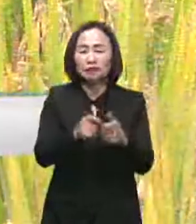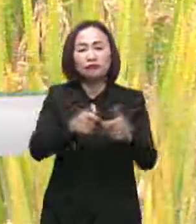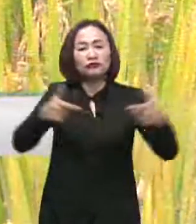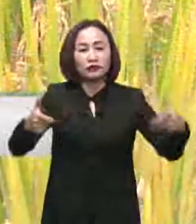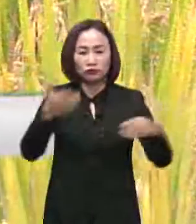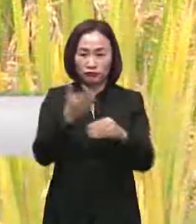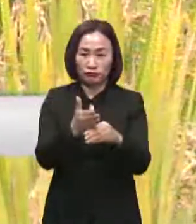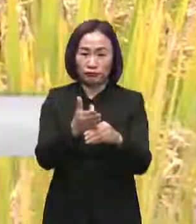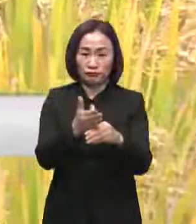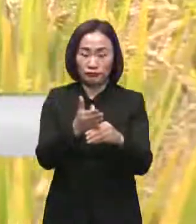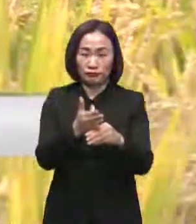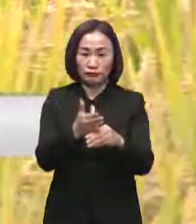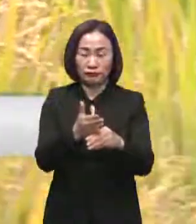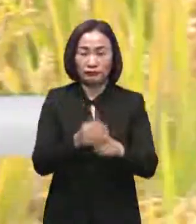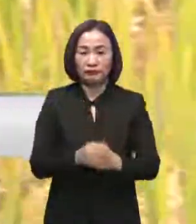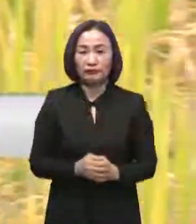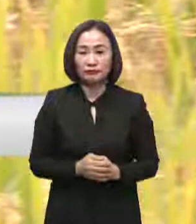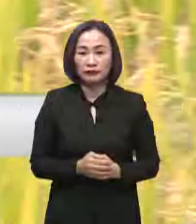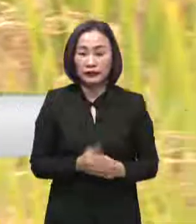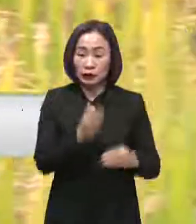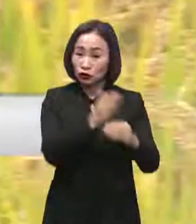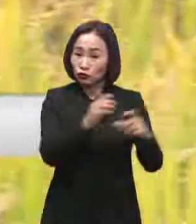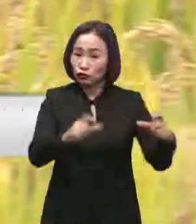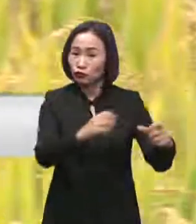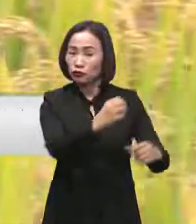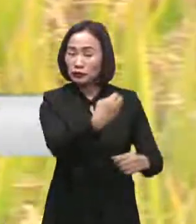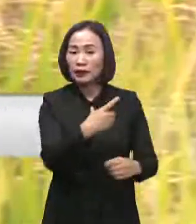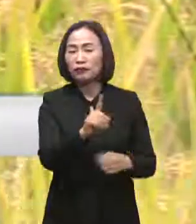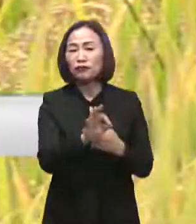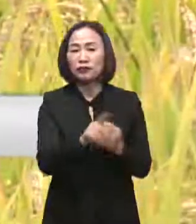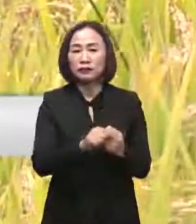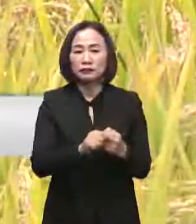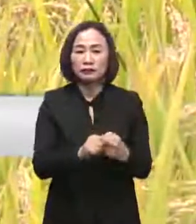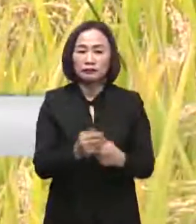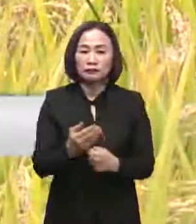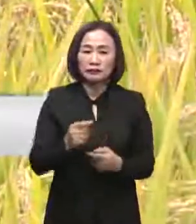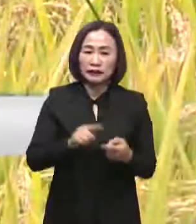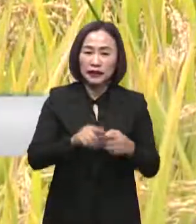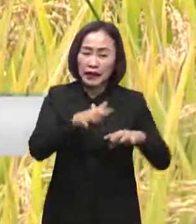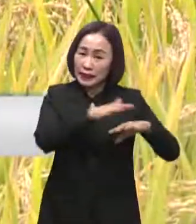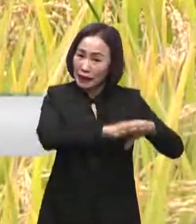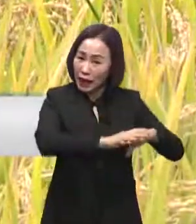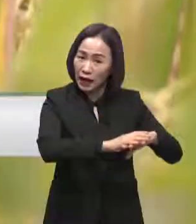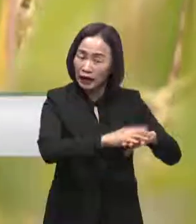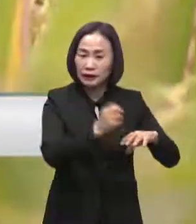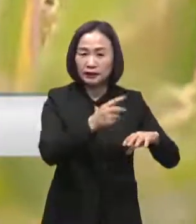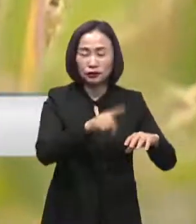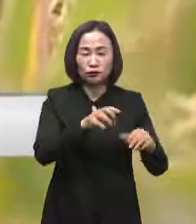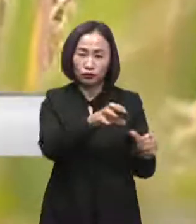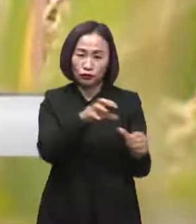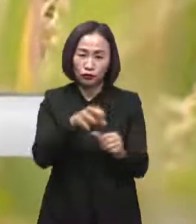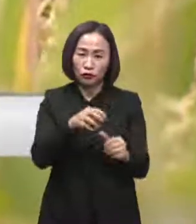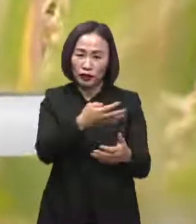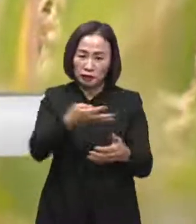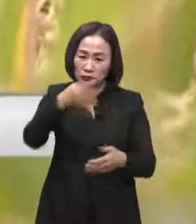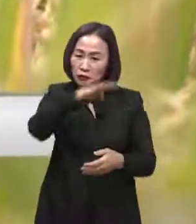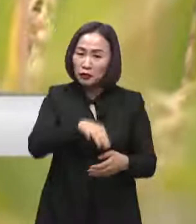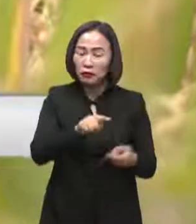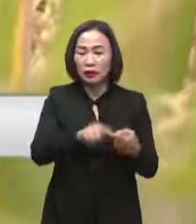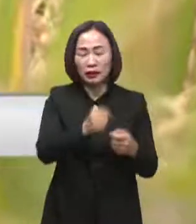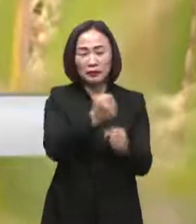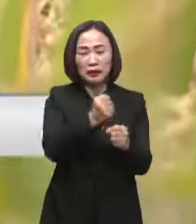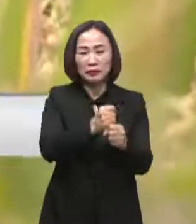파악됐습니다 중구에 따르면 지난 23일 기준 농지 현황과 소유 이용실태 가 적힌 농지원부 에